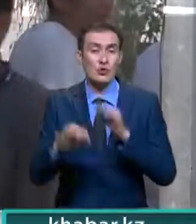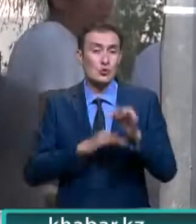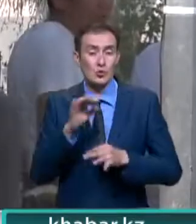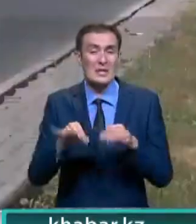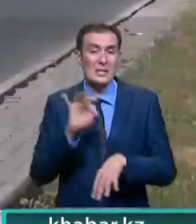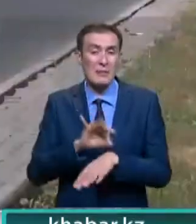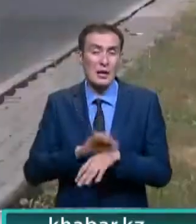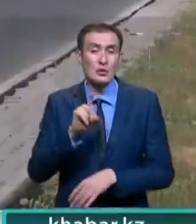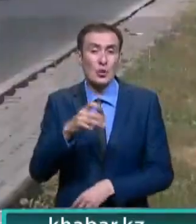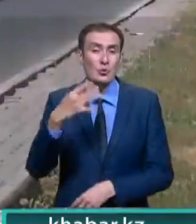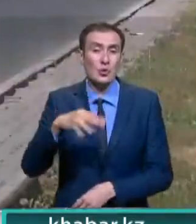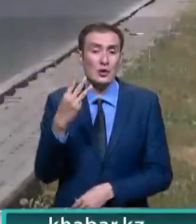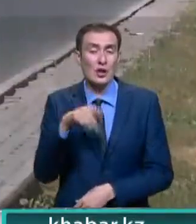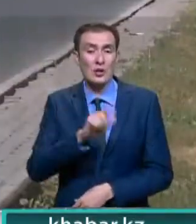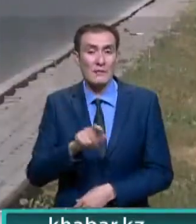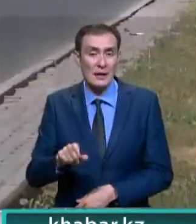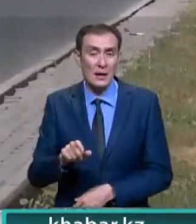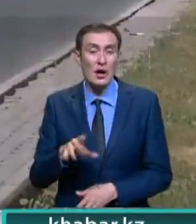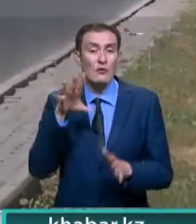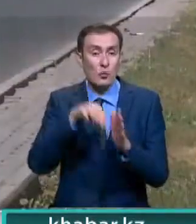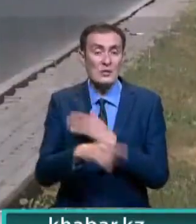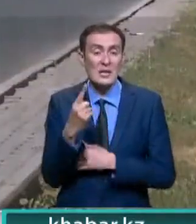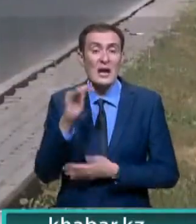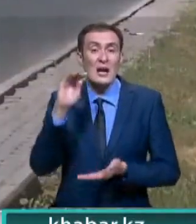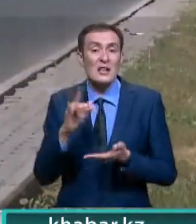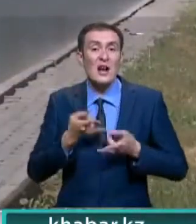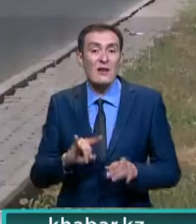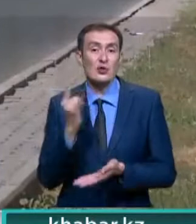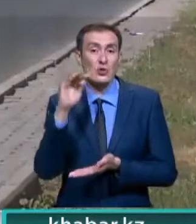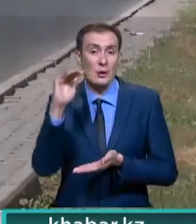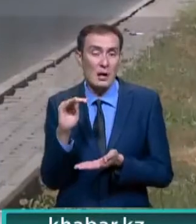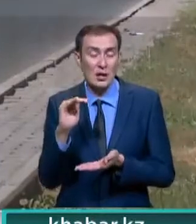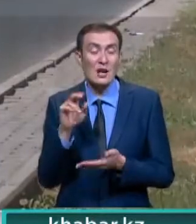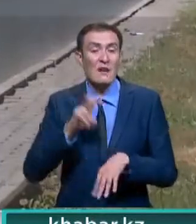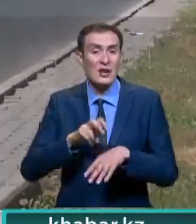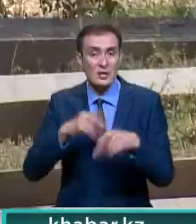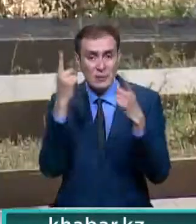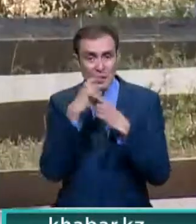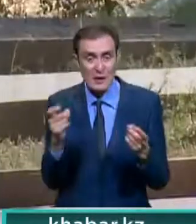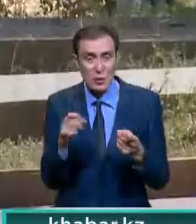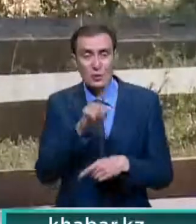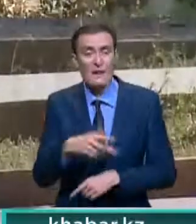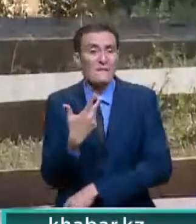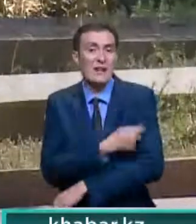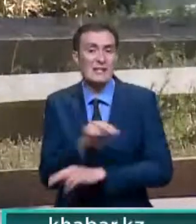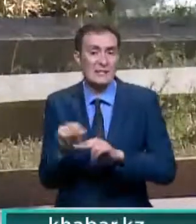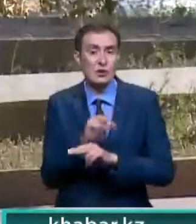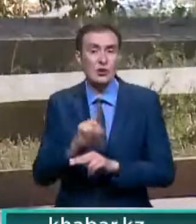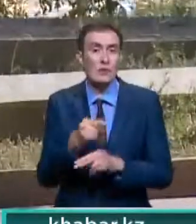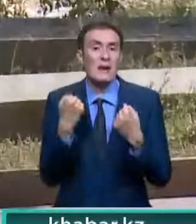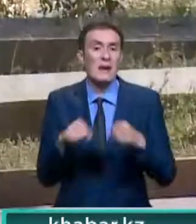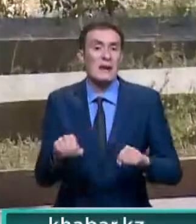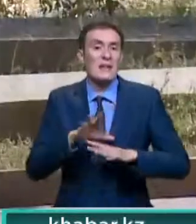сутки там заболели 143 человека, в том числе и новорожденный малыш. Врачи призывают жителей города вакцинироваться, чтобы